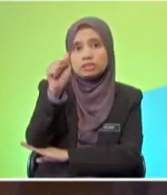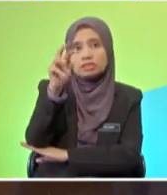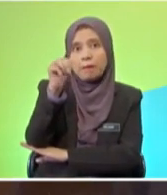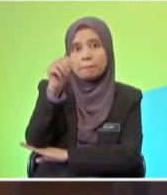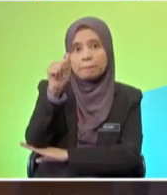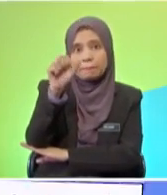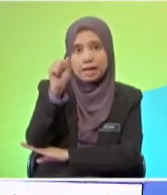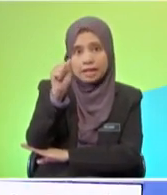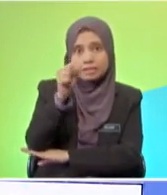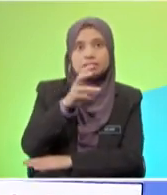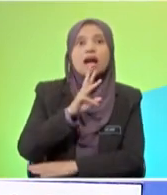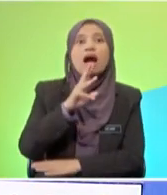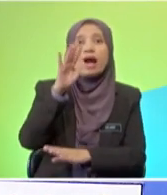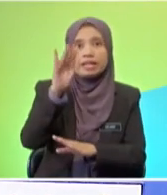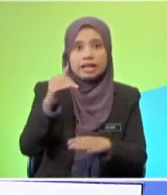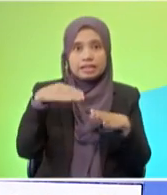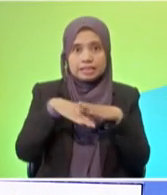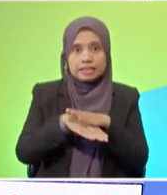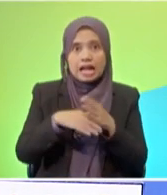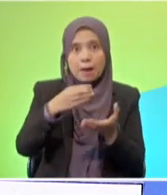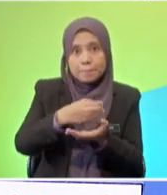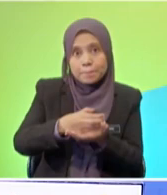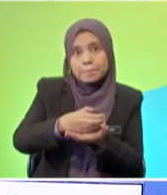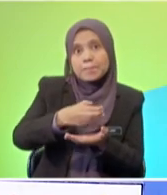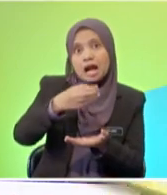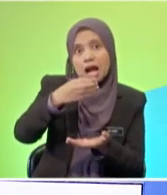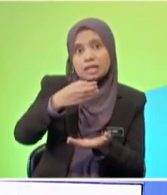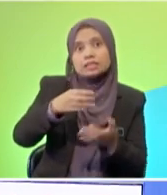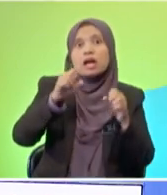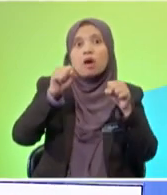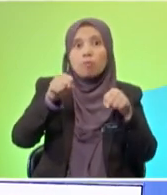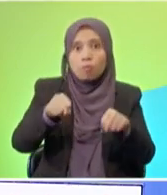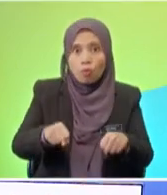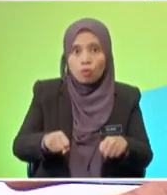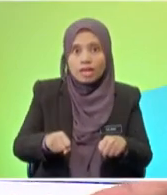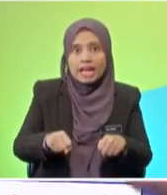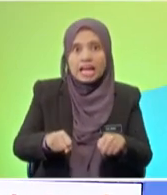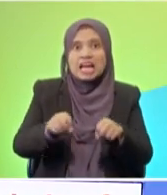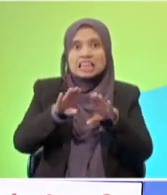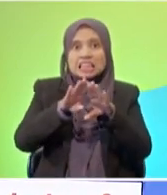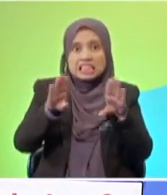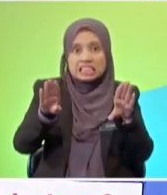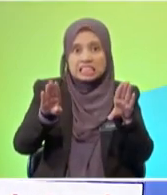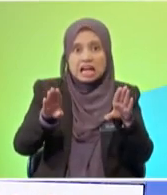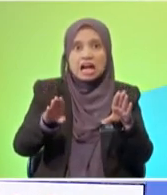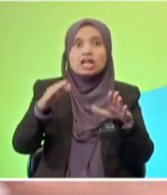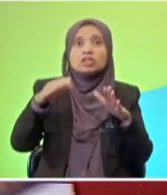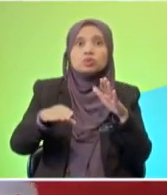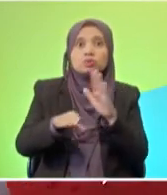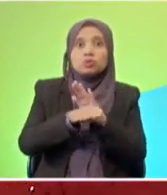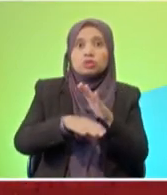yang berada di dalam bekas yang boleh berkarat dan terdedah Oke di bawah matahari